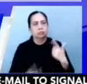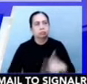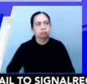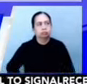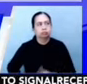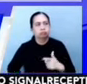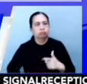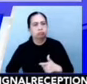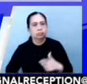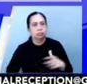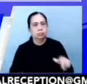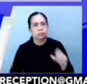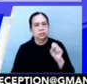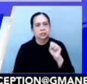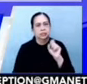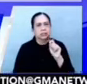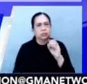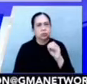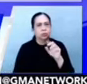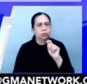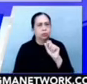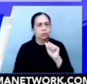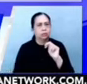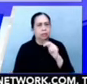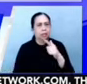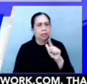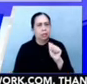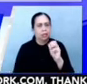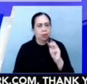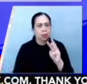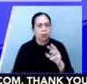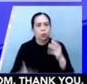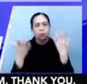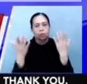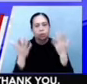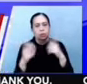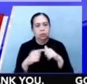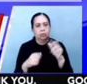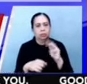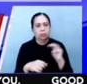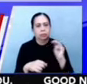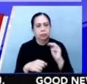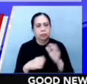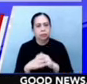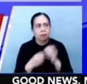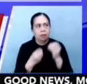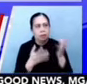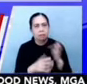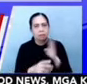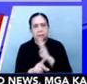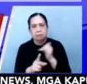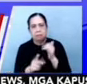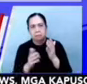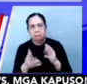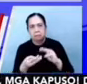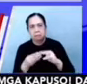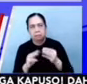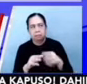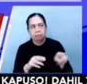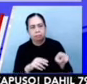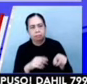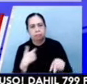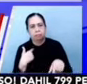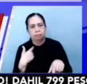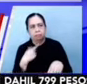sitio Tanglaw pasado alas 10 ng gabi nitong Lunes. May nag-inform sa kanila na kanilang barangay na mayroon daw isang lalaki